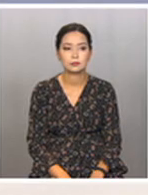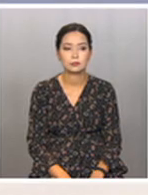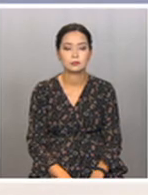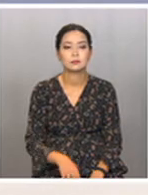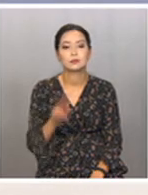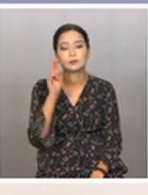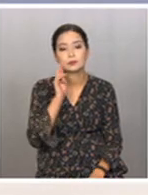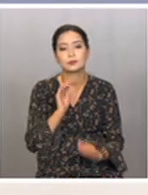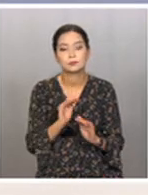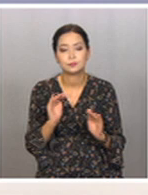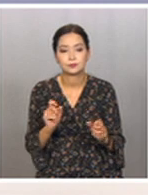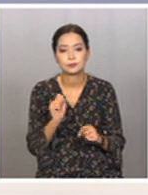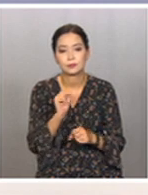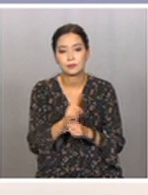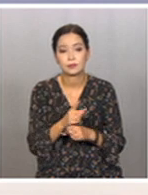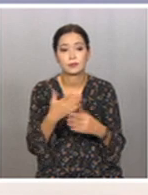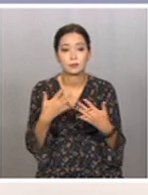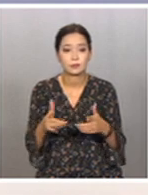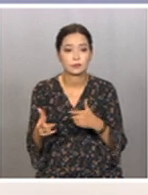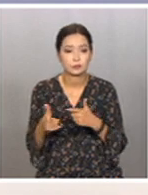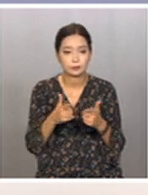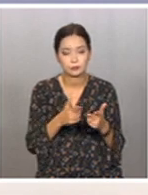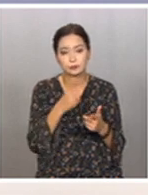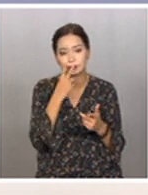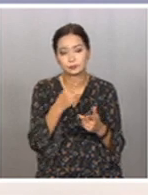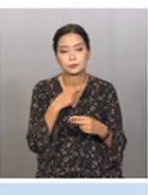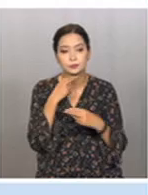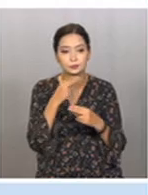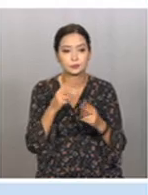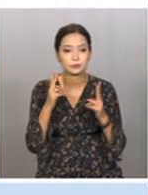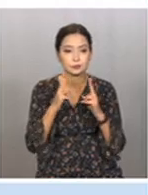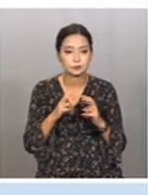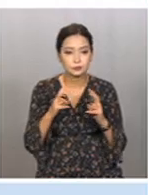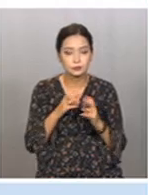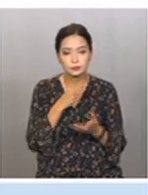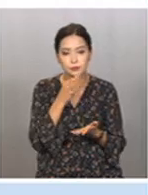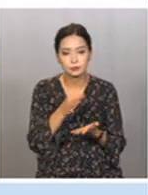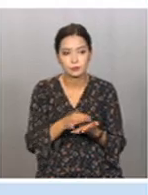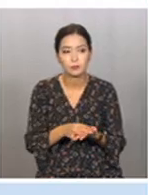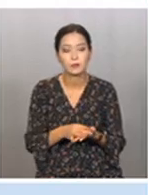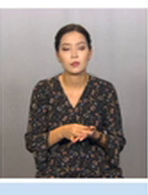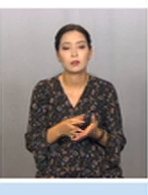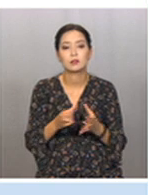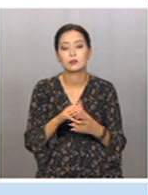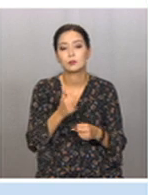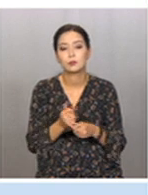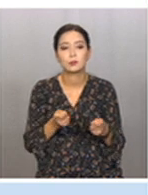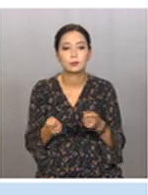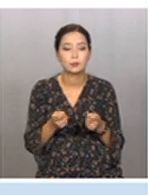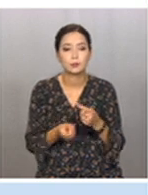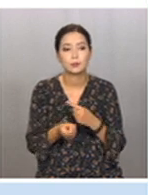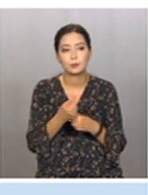Оқушылар, тапсырманы орындап болсаңыздар, дұрыс жауабына назар аударыңыздар. Әскери бөлімді құру кезінде